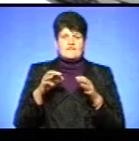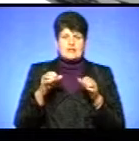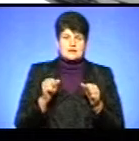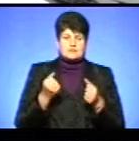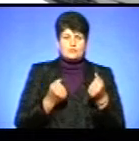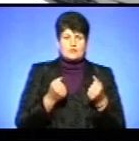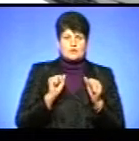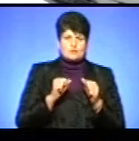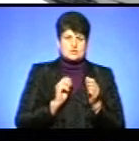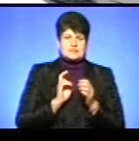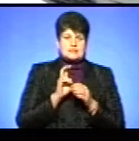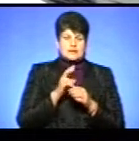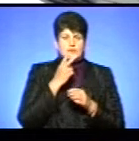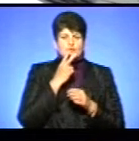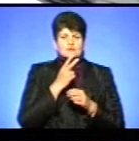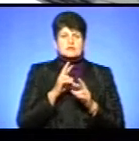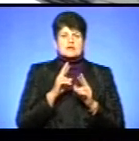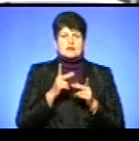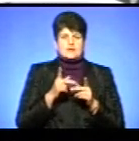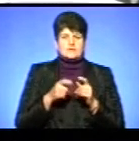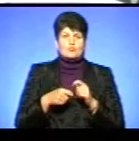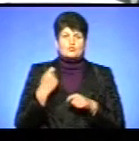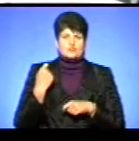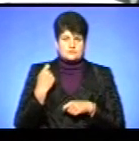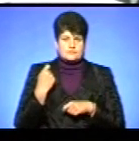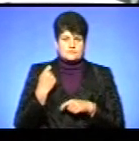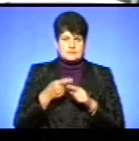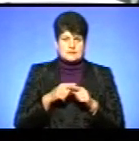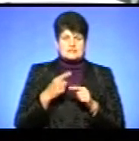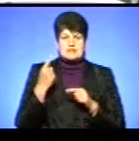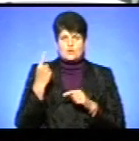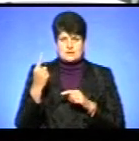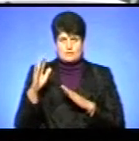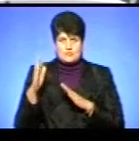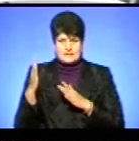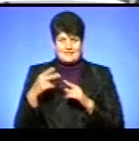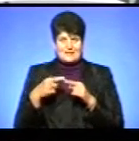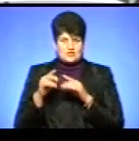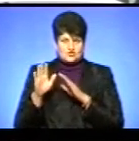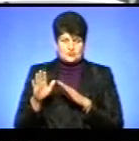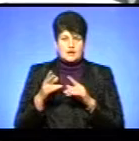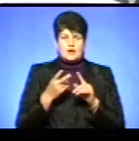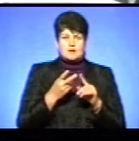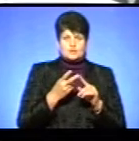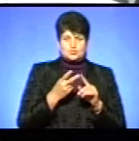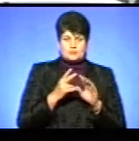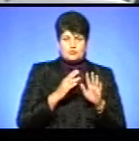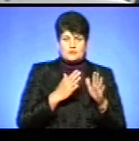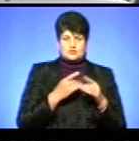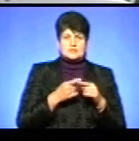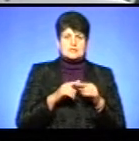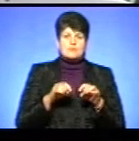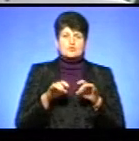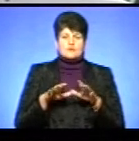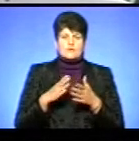водій може зайти і подивитися, як його автомобіль порушував. Це один момент технічний і другий технічний момент, що ця постанова